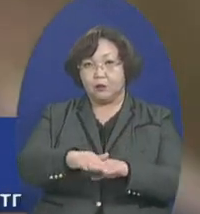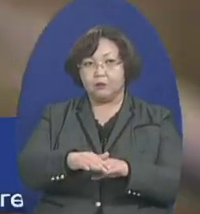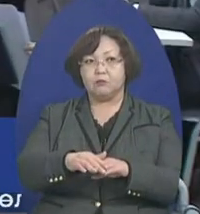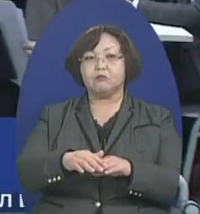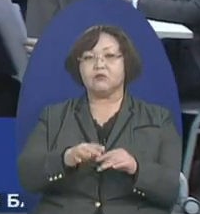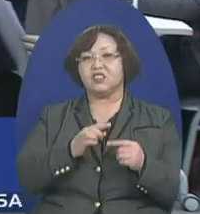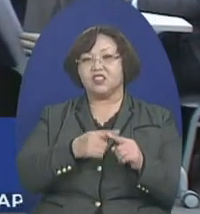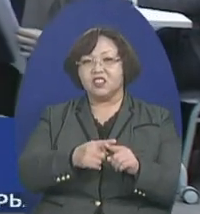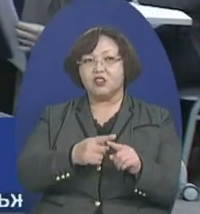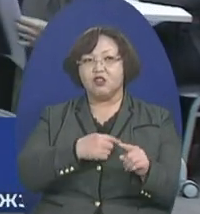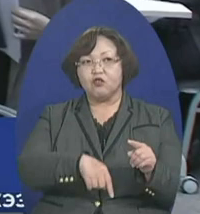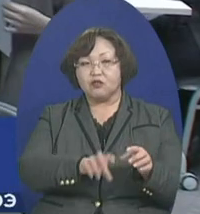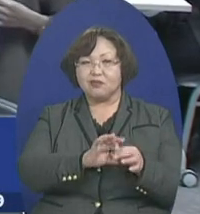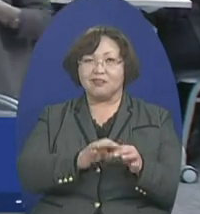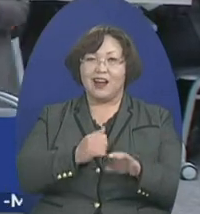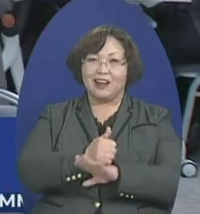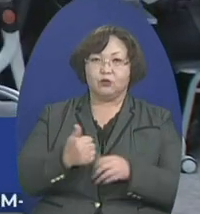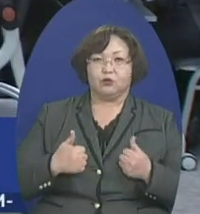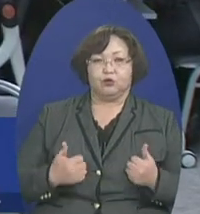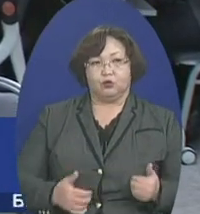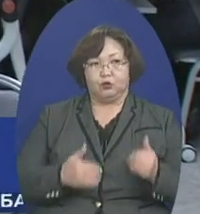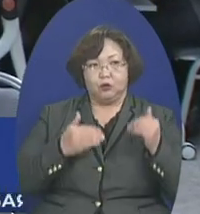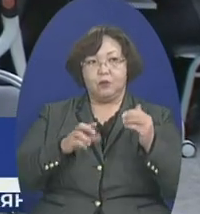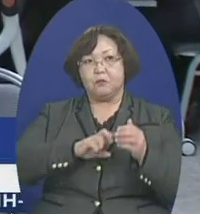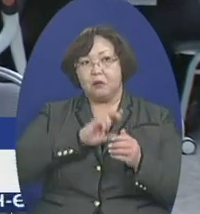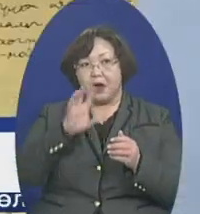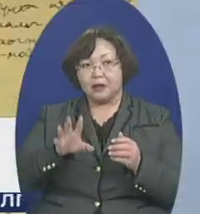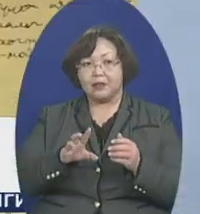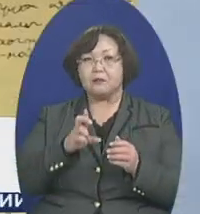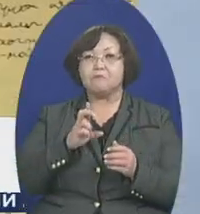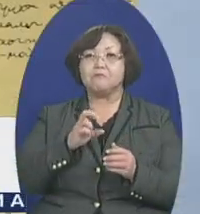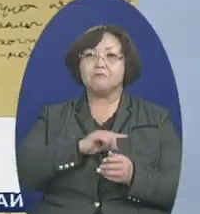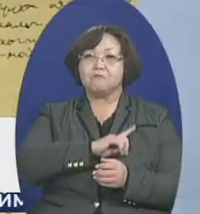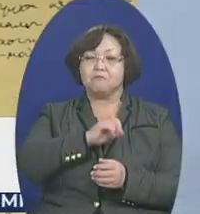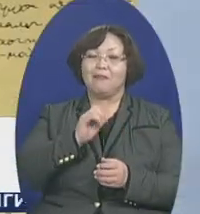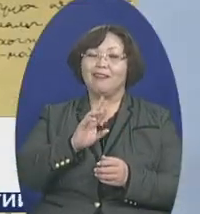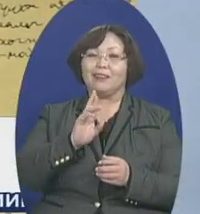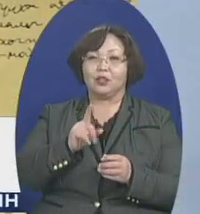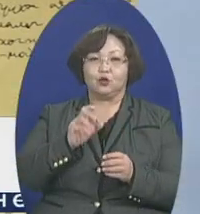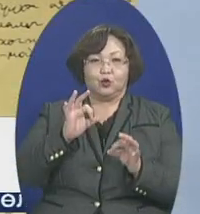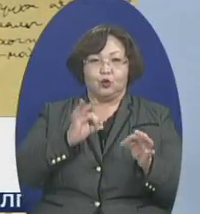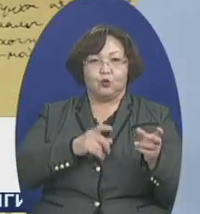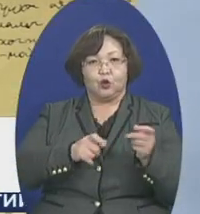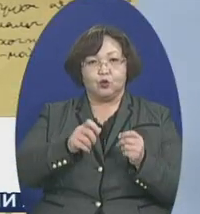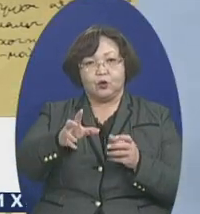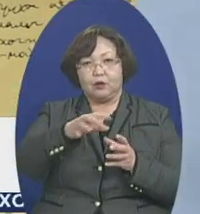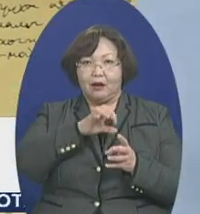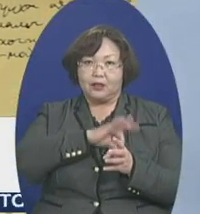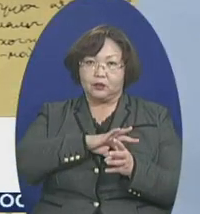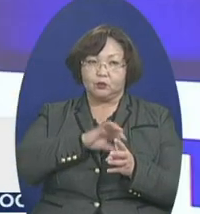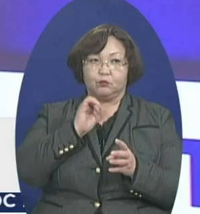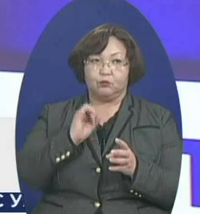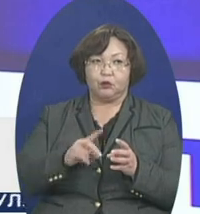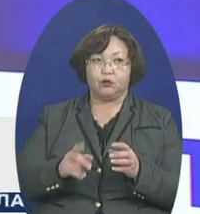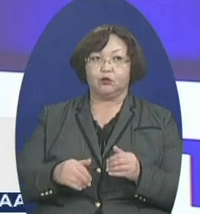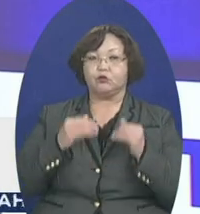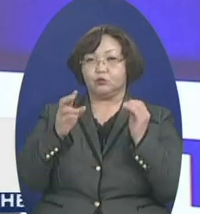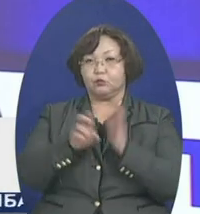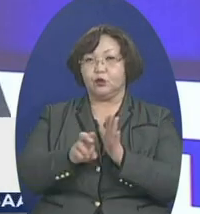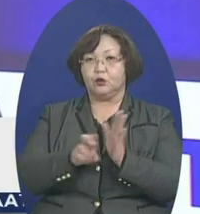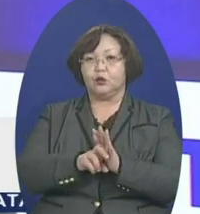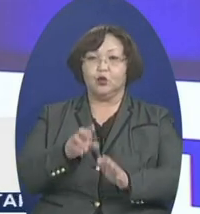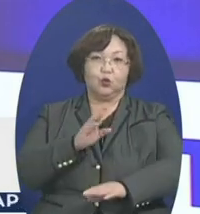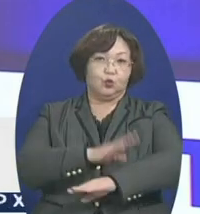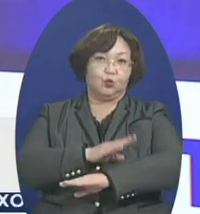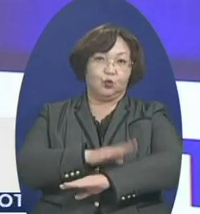хөгжүүлэх боломжтой. Дээр нь байгалийн баялагийг оновчтой ашиглаж чадвал боломж байна гэдгийг тус бүсээс сонгогдсон хууль боловсруулагчид онцолж байлаа. Зүүн